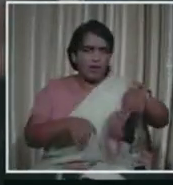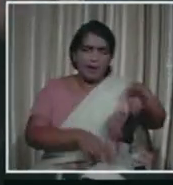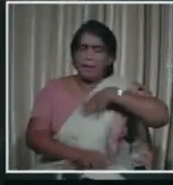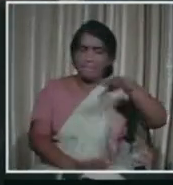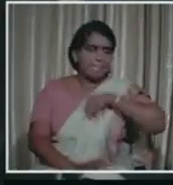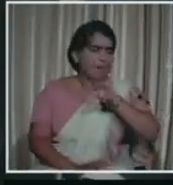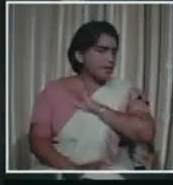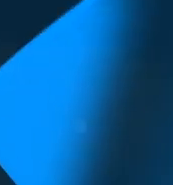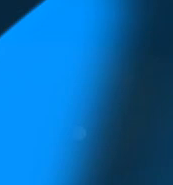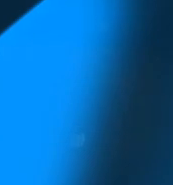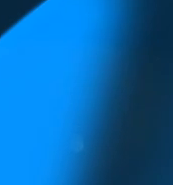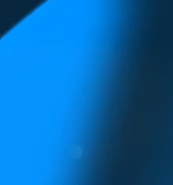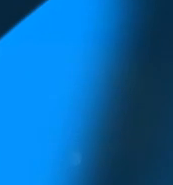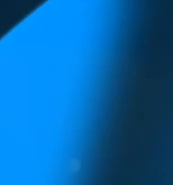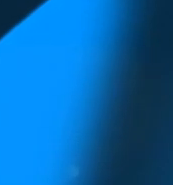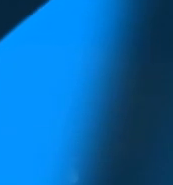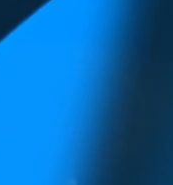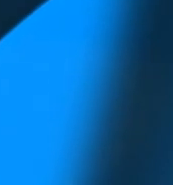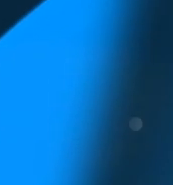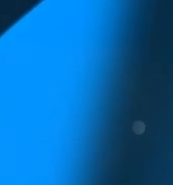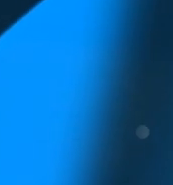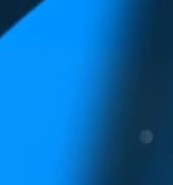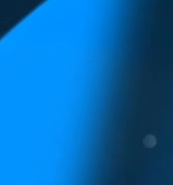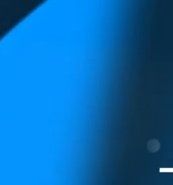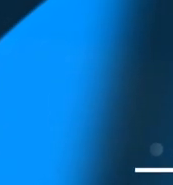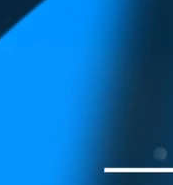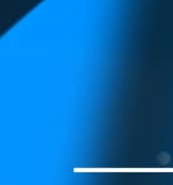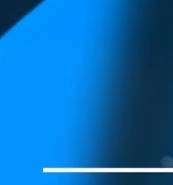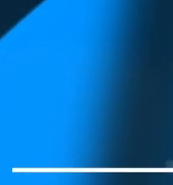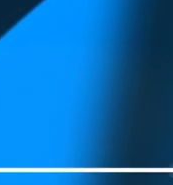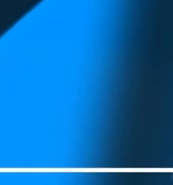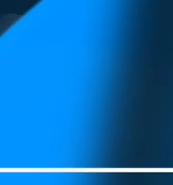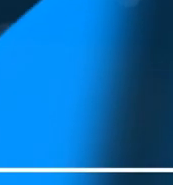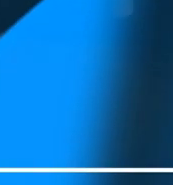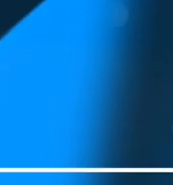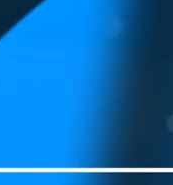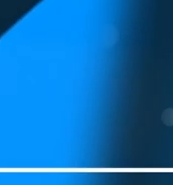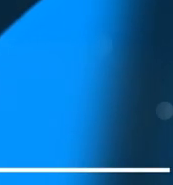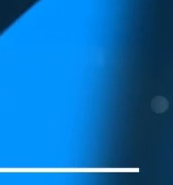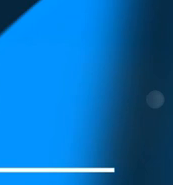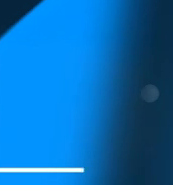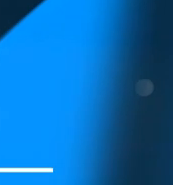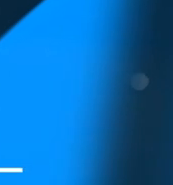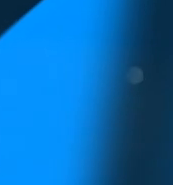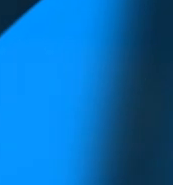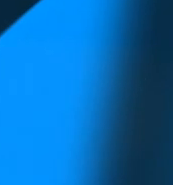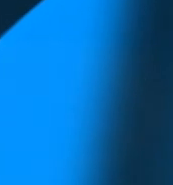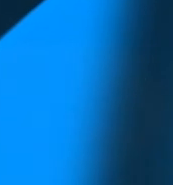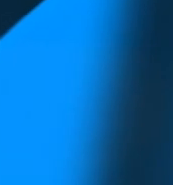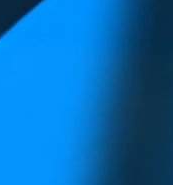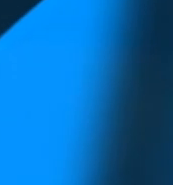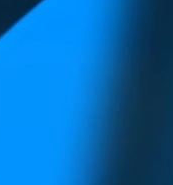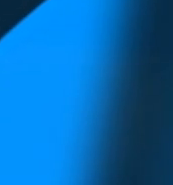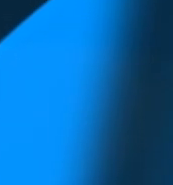නෑ ඒකයි අපිට කියන්න ඕනේ දිනපතා අලුත් වීඩියෝ සහ ප්‍රවෘත්ති නැරඹීමට ඉහත බටන් එක ක්ලික් කර සියත ටීවී subscribe කරන්න